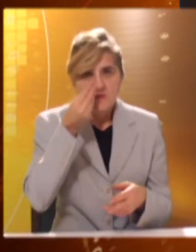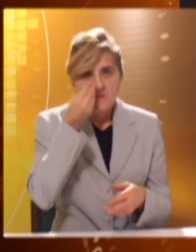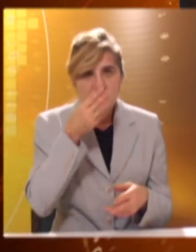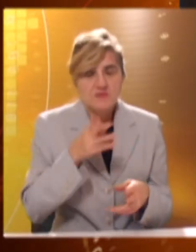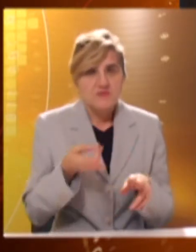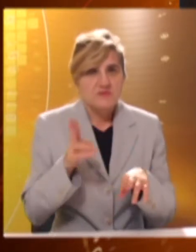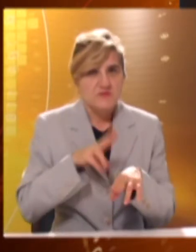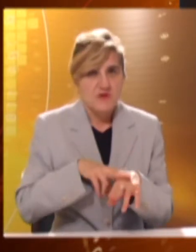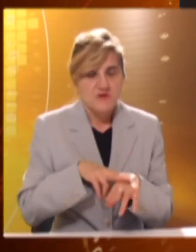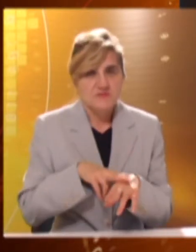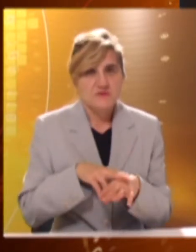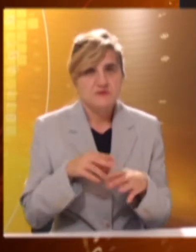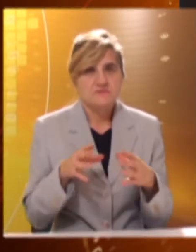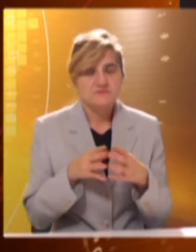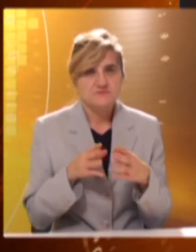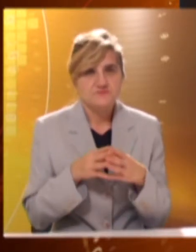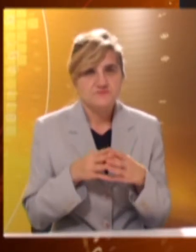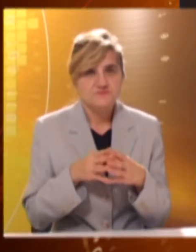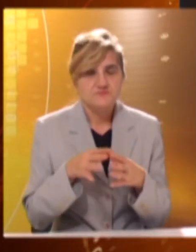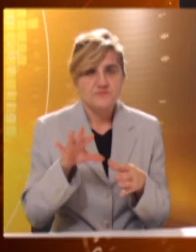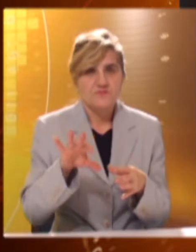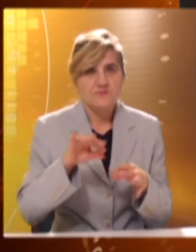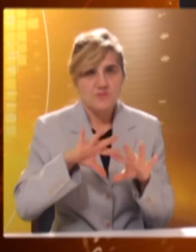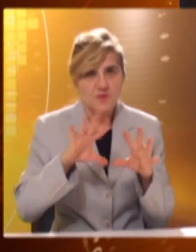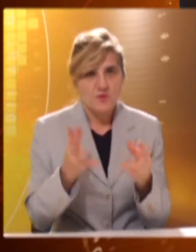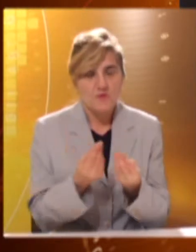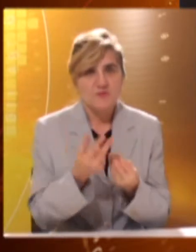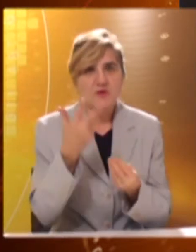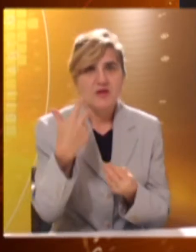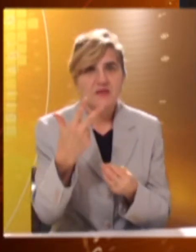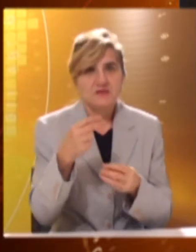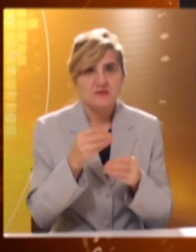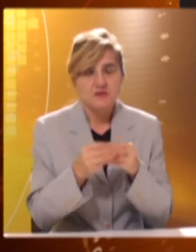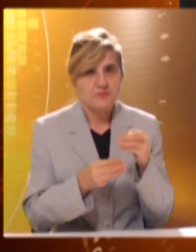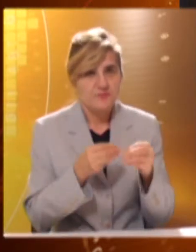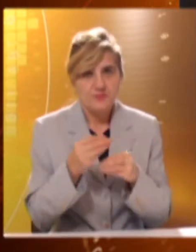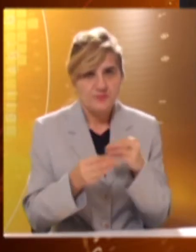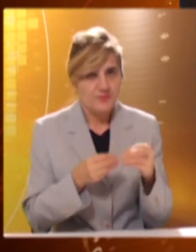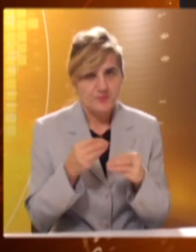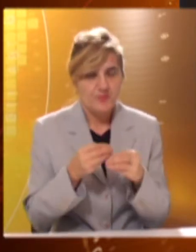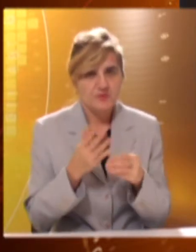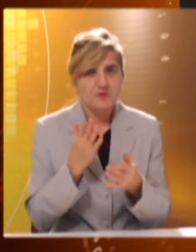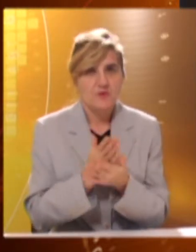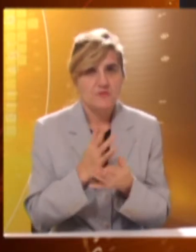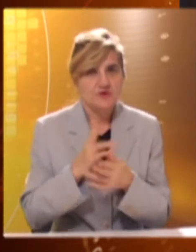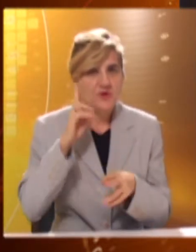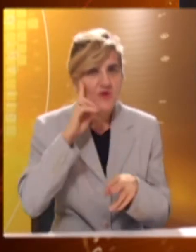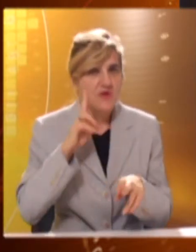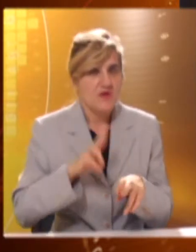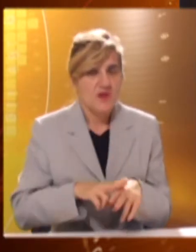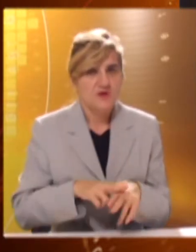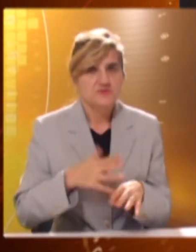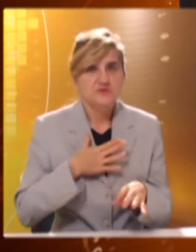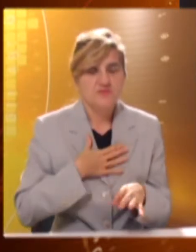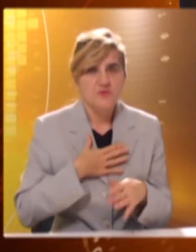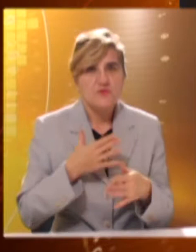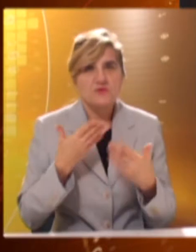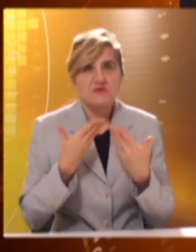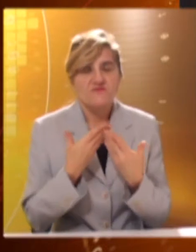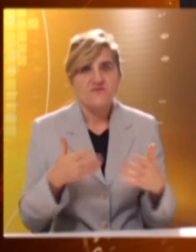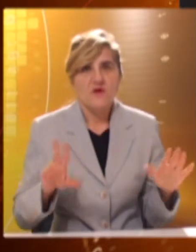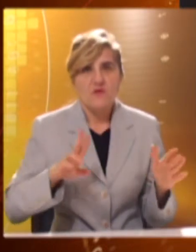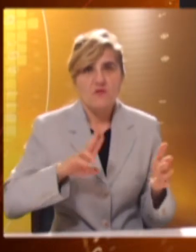da 30 porodica će rešiti svoje stambeno pitanje, rešit će svoje velike